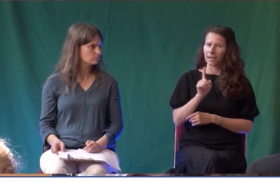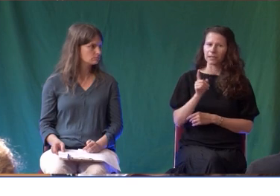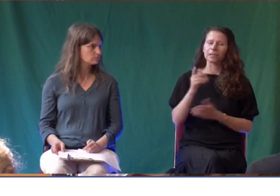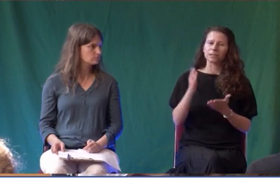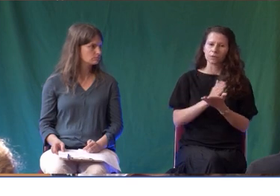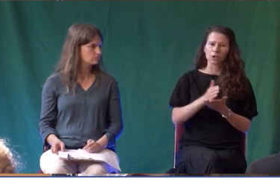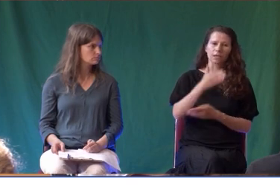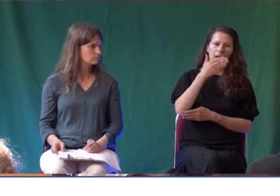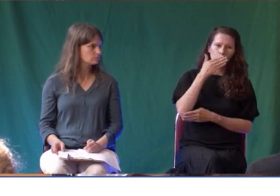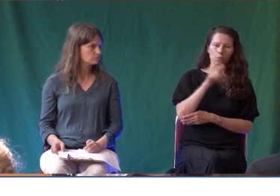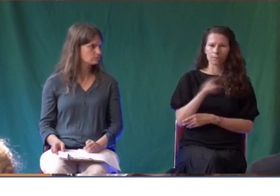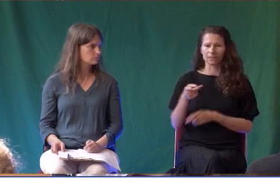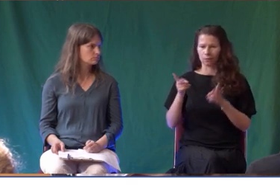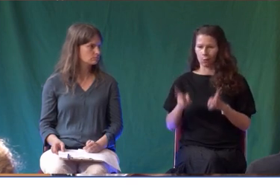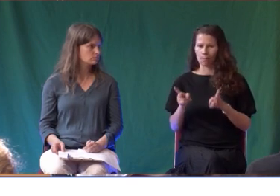Normalität